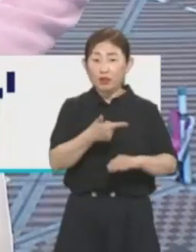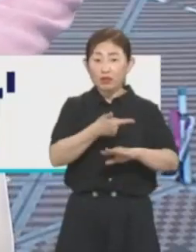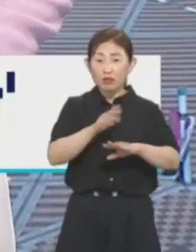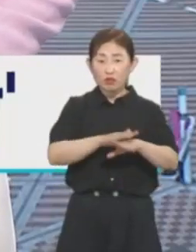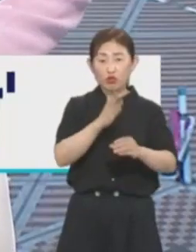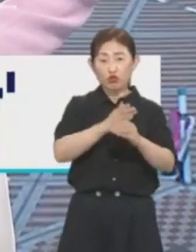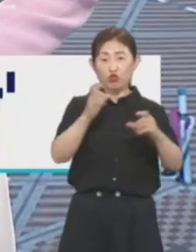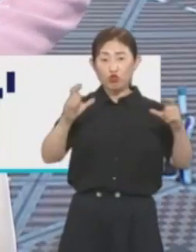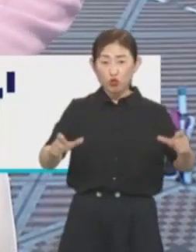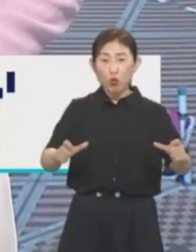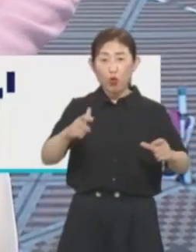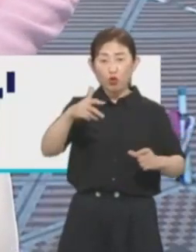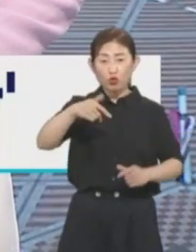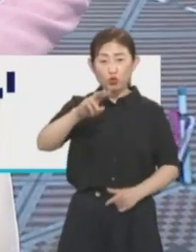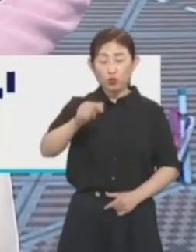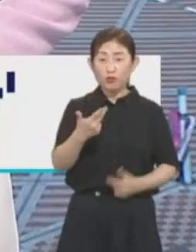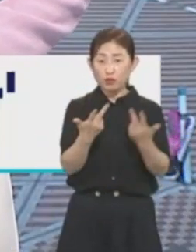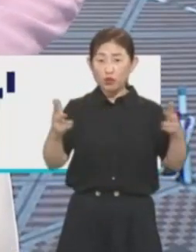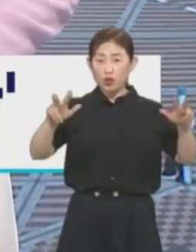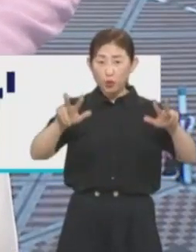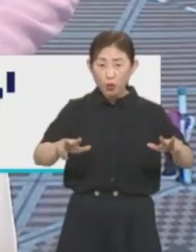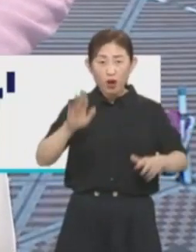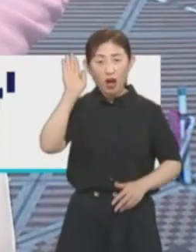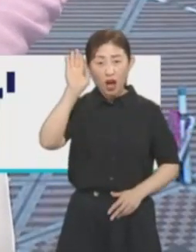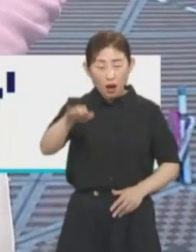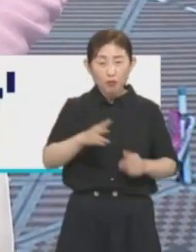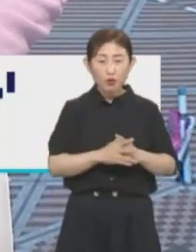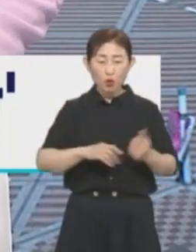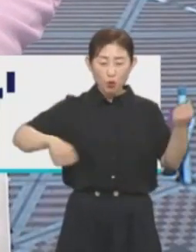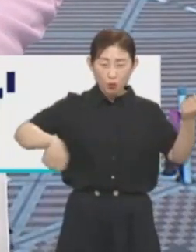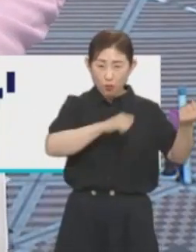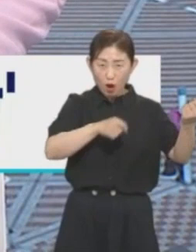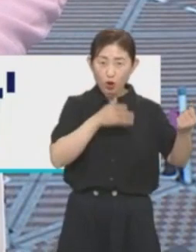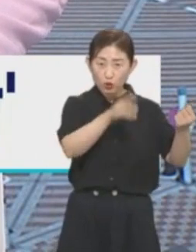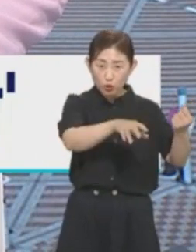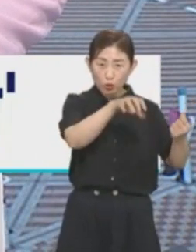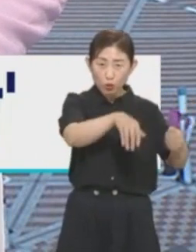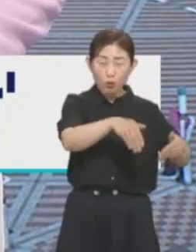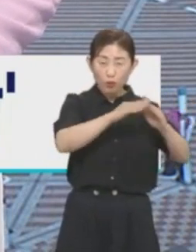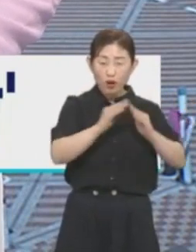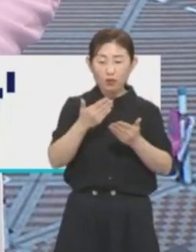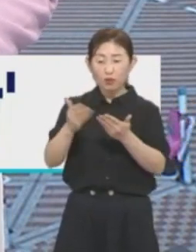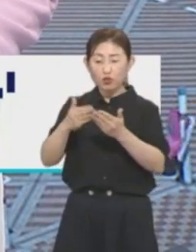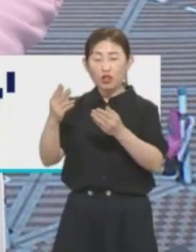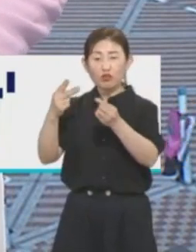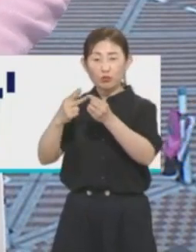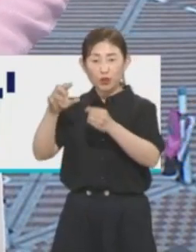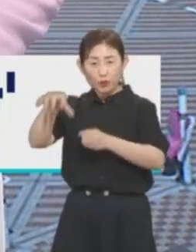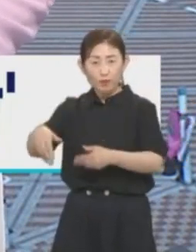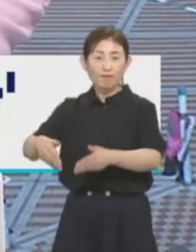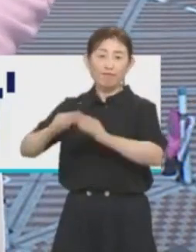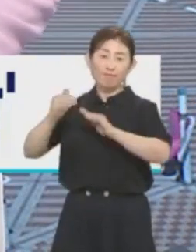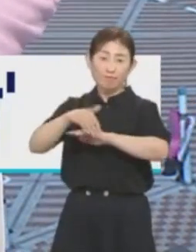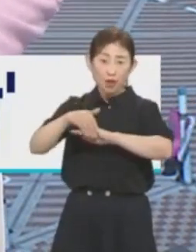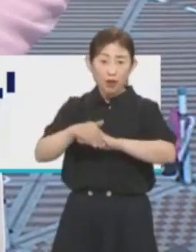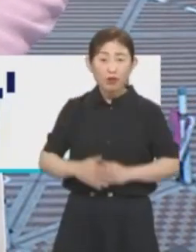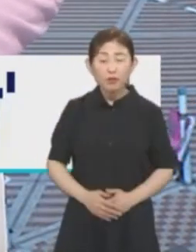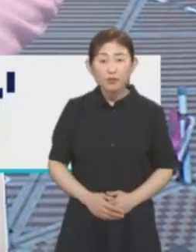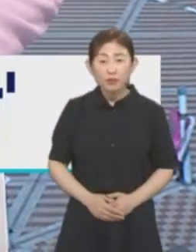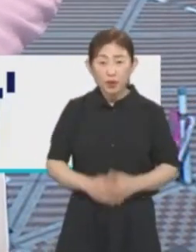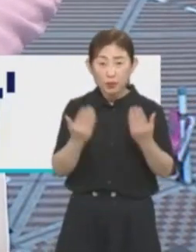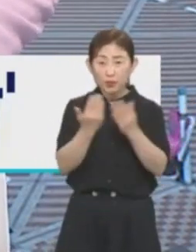대전 중구에 있는 중촌근린공원에 대규모 음악 전용 공연장과 제1시립미술관 건립이 추진됩니다.